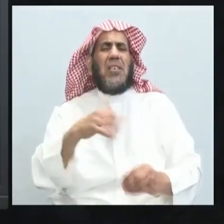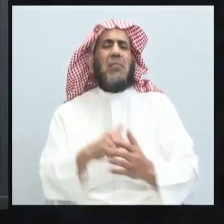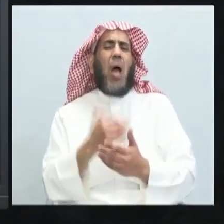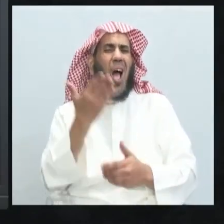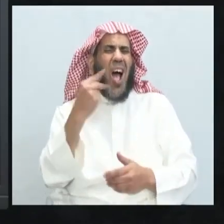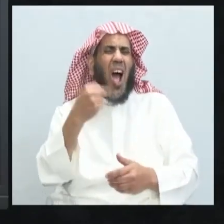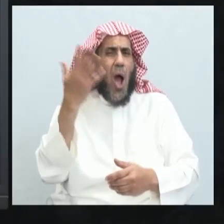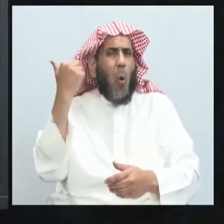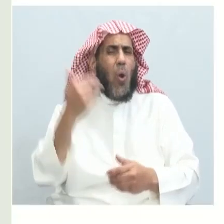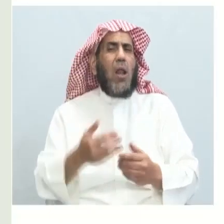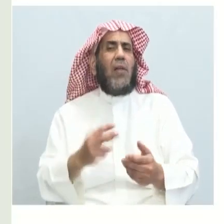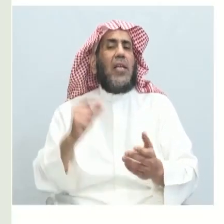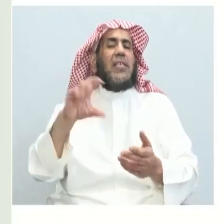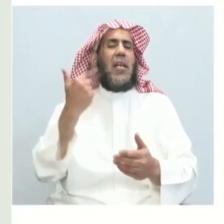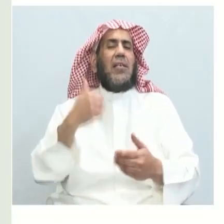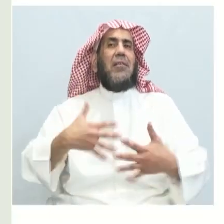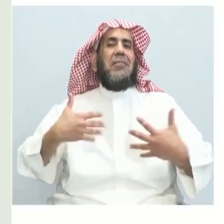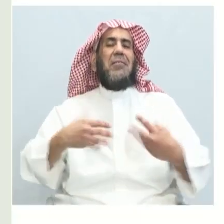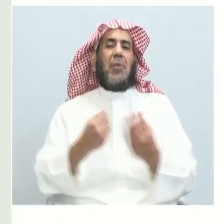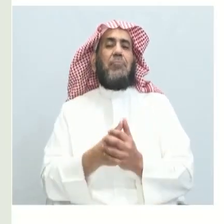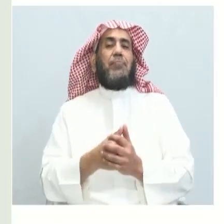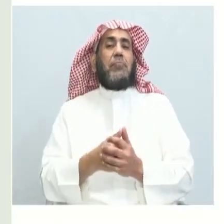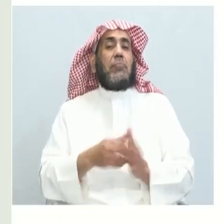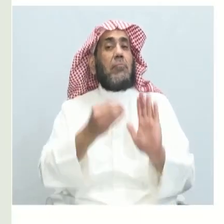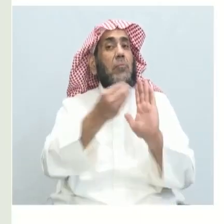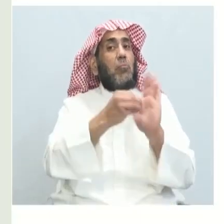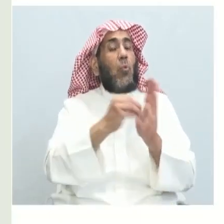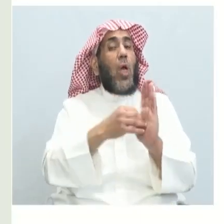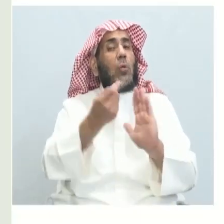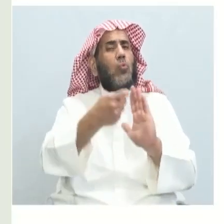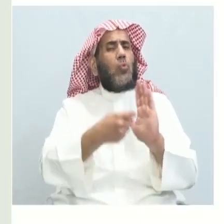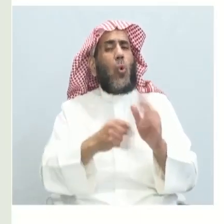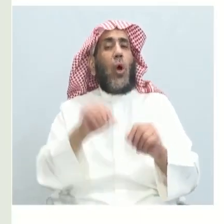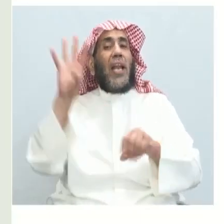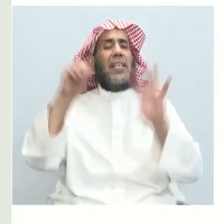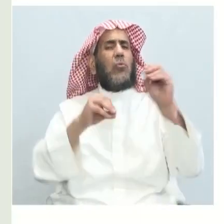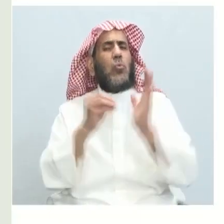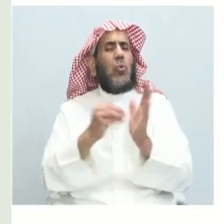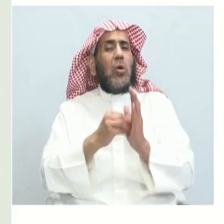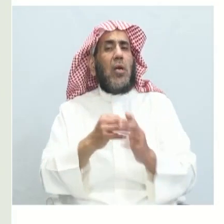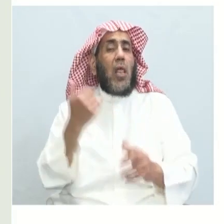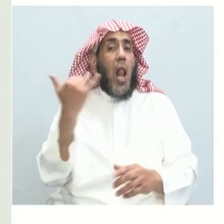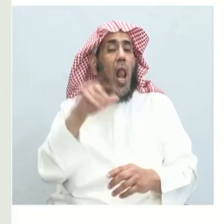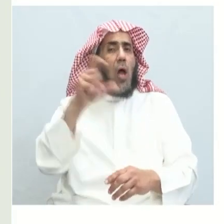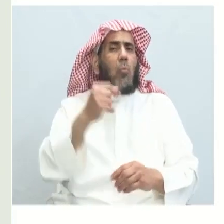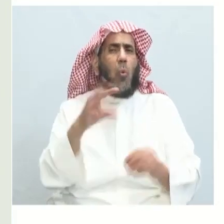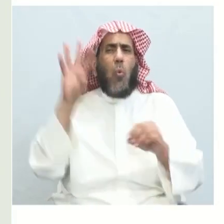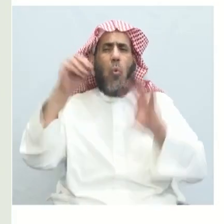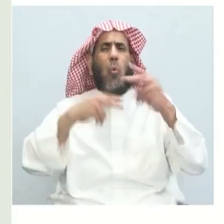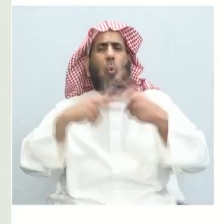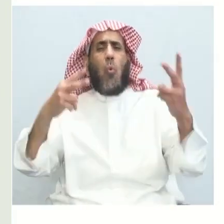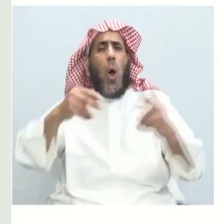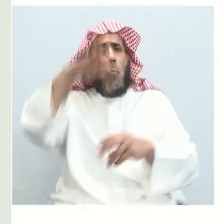يعني يجتمعون السمر والاستمتاع موضوعات القصص او موضوعات القصاص كان العرب يقصون كثيرا عن